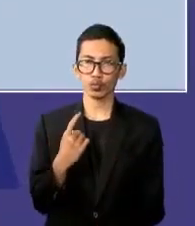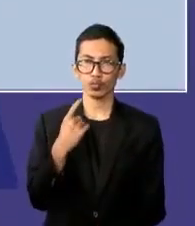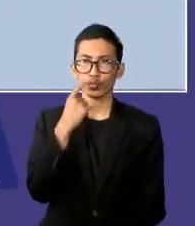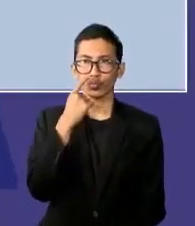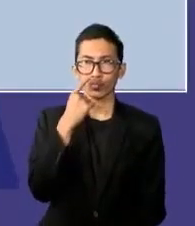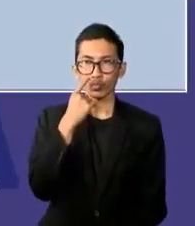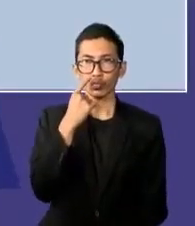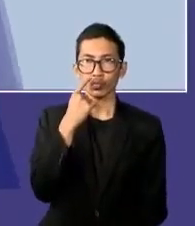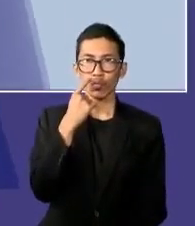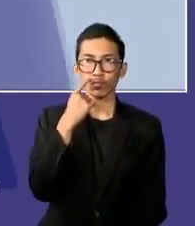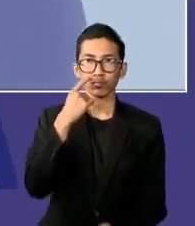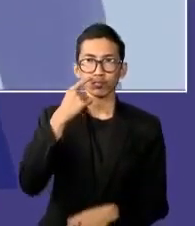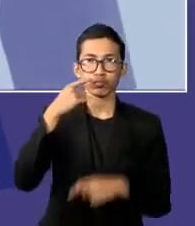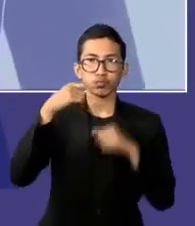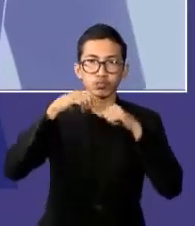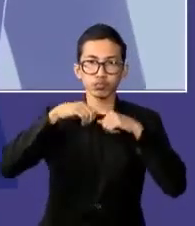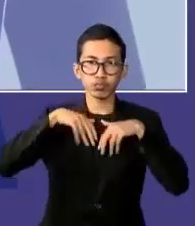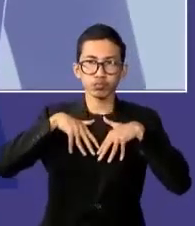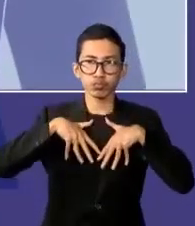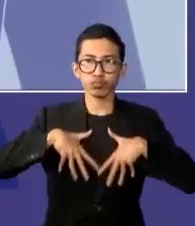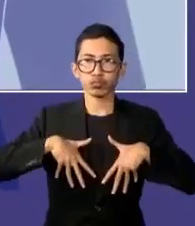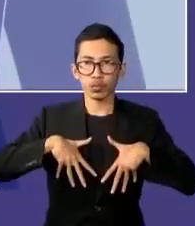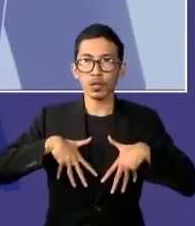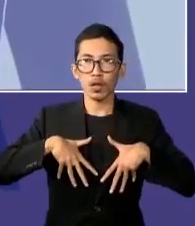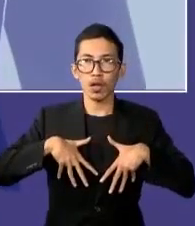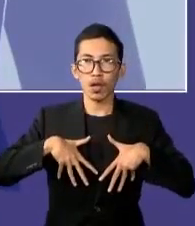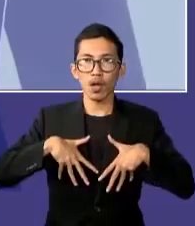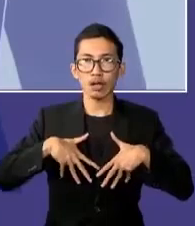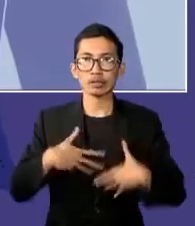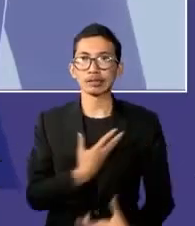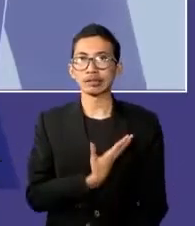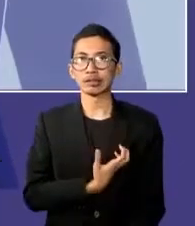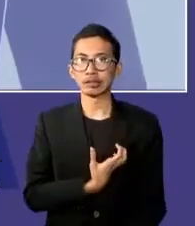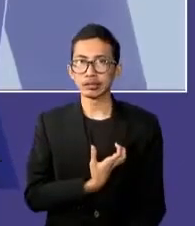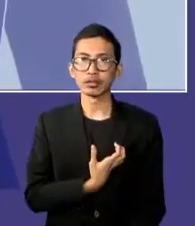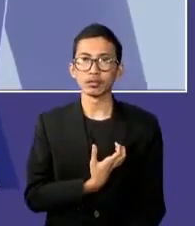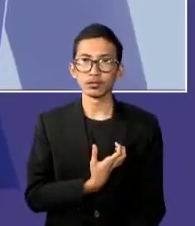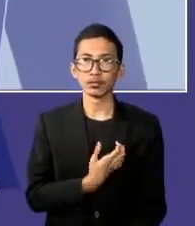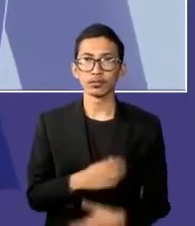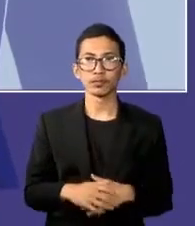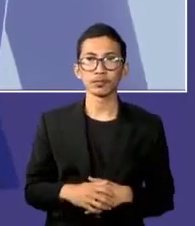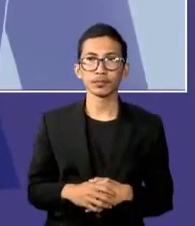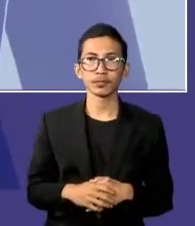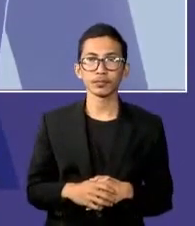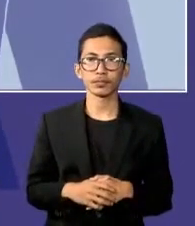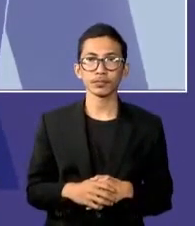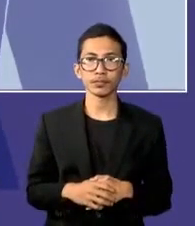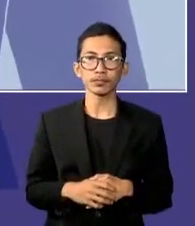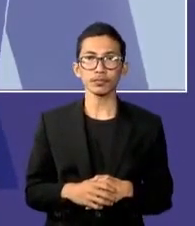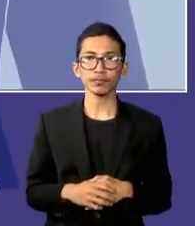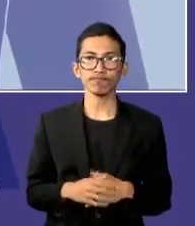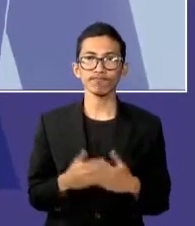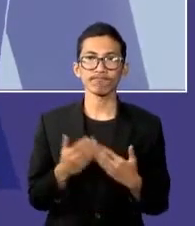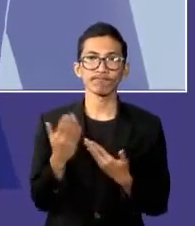saluran nafas kemudian dia akan menempel di reseptornya yaitu reseptor yang paling banyak adalah reseptor ace2 ya